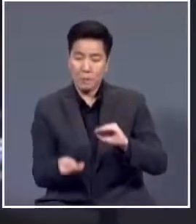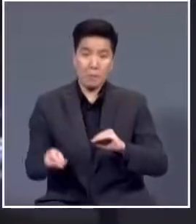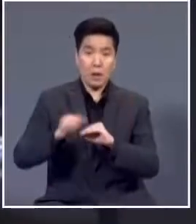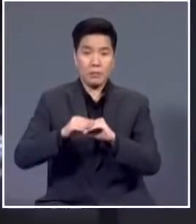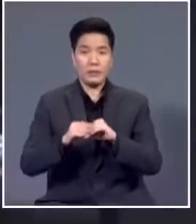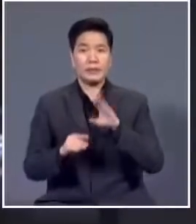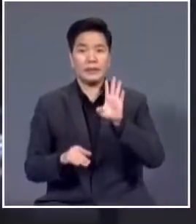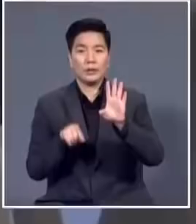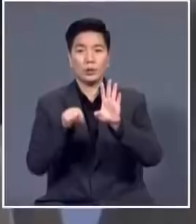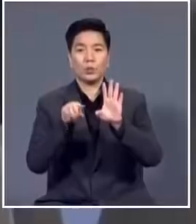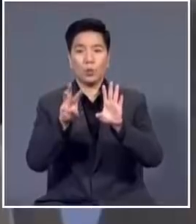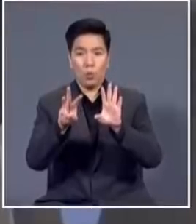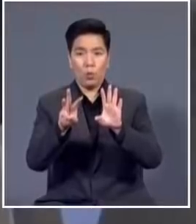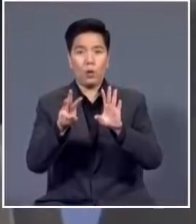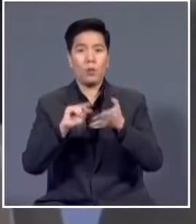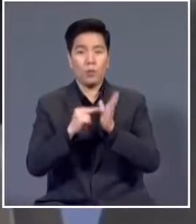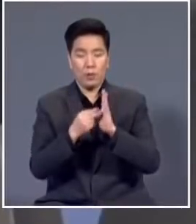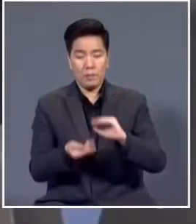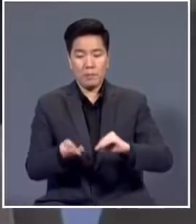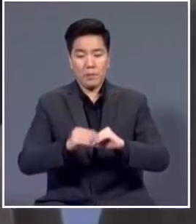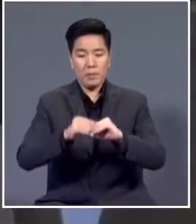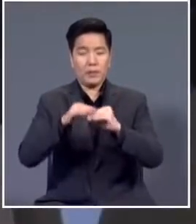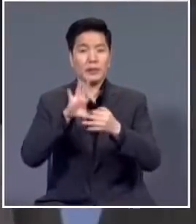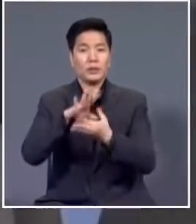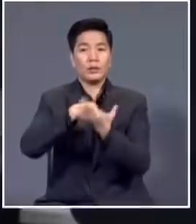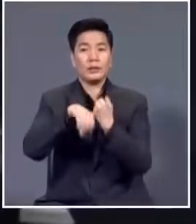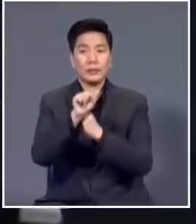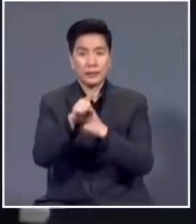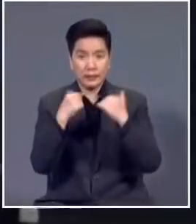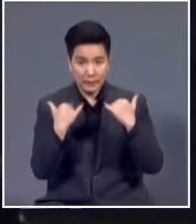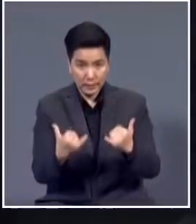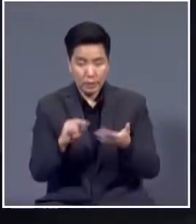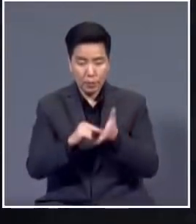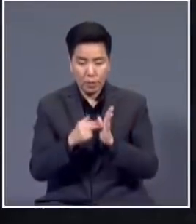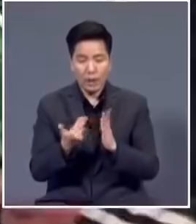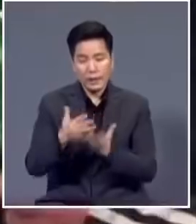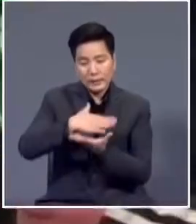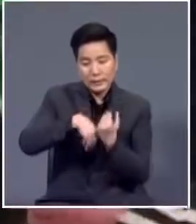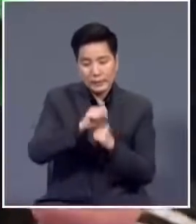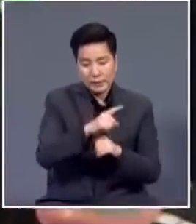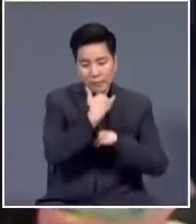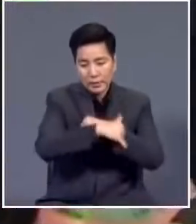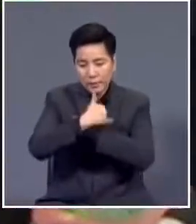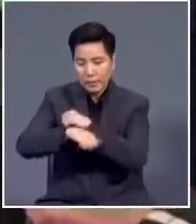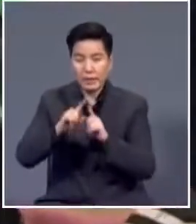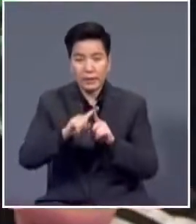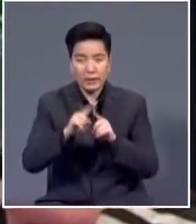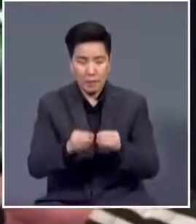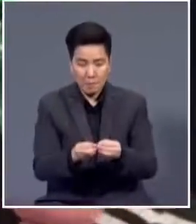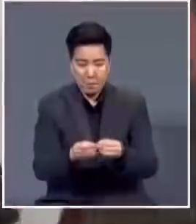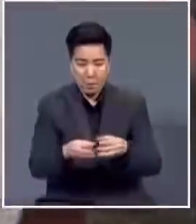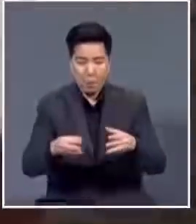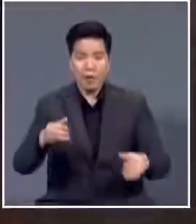ในปีนี้เพราะฉะนั้นการปรับเพิ่มตัวเลขทางเศรษฐกิจในครั้งนี้ก็มาจากการที่เศรษฐกิจในหลายประเทศมีการขยายตัวได้ดีต่อ